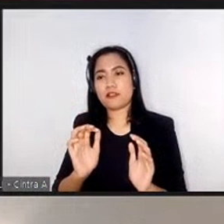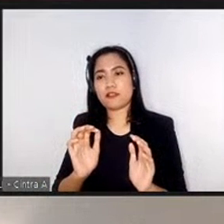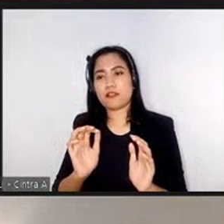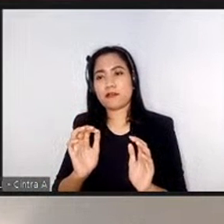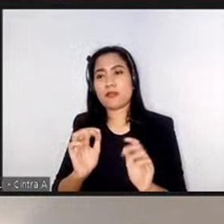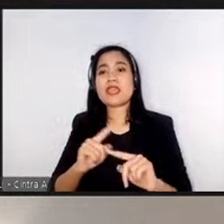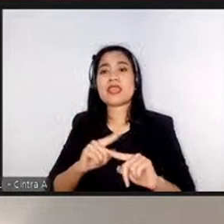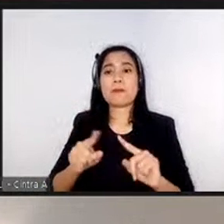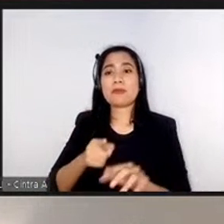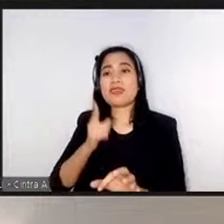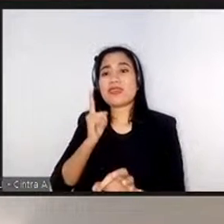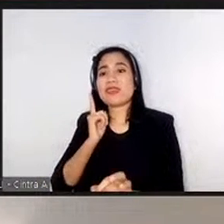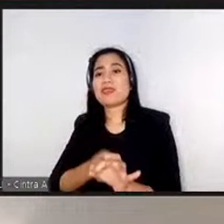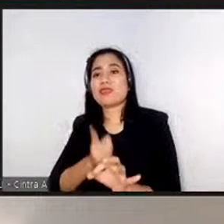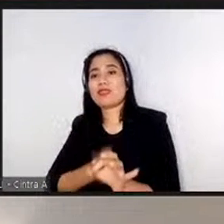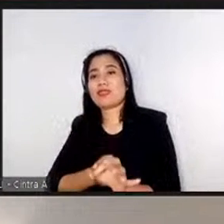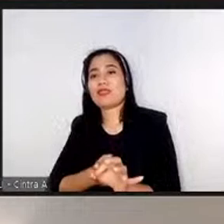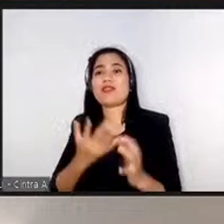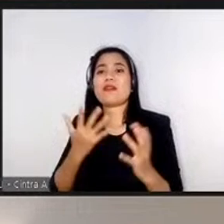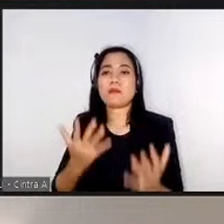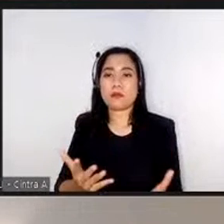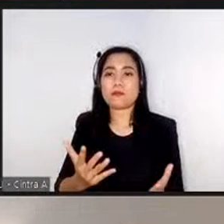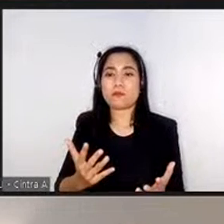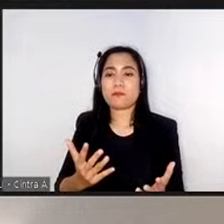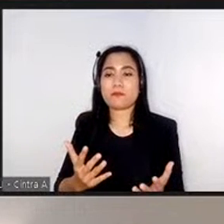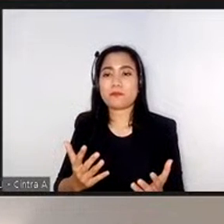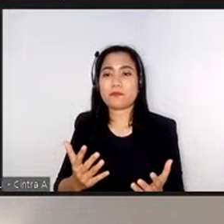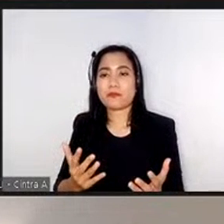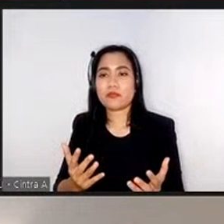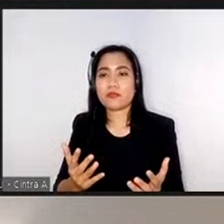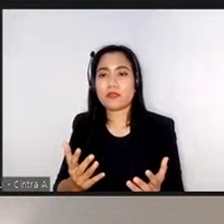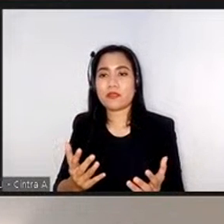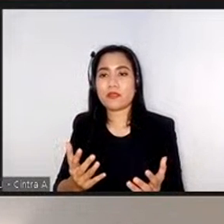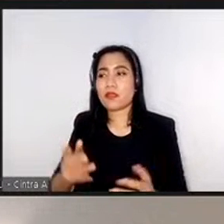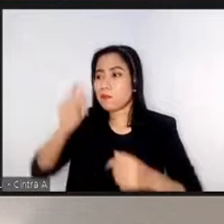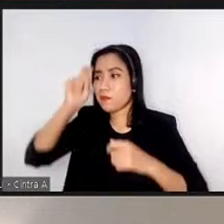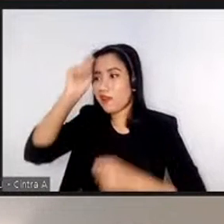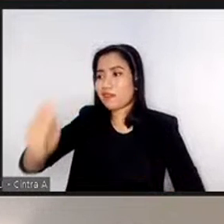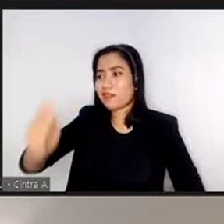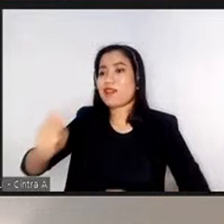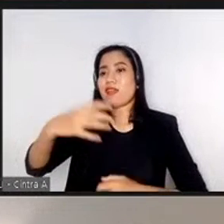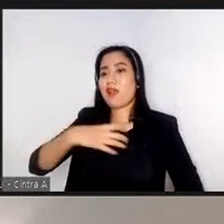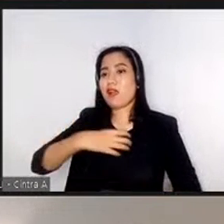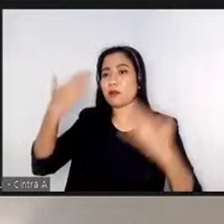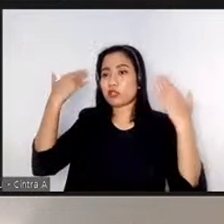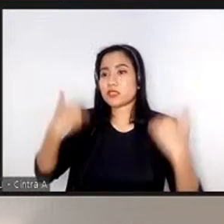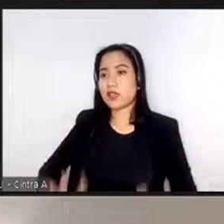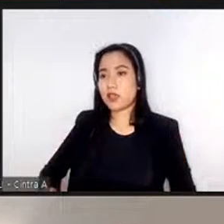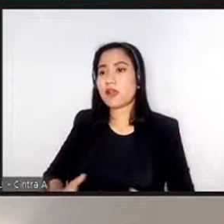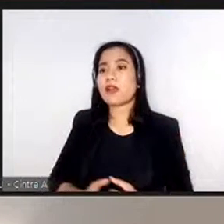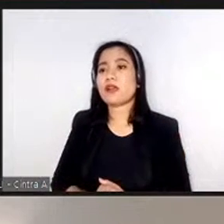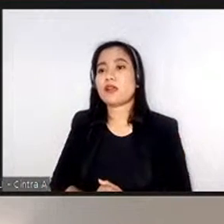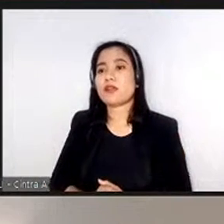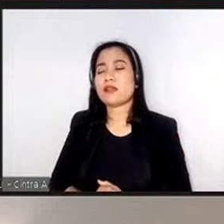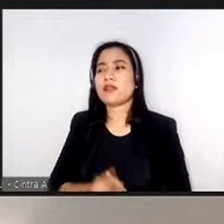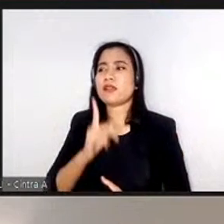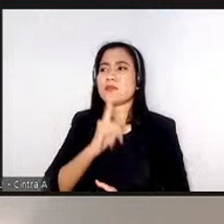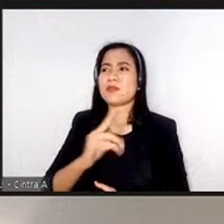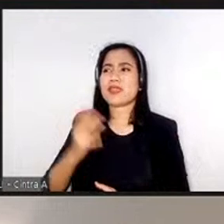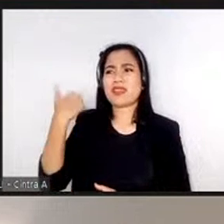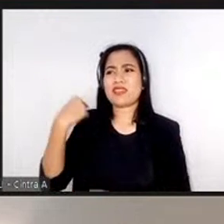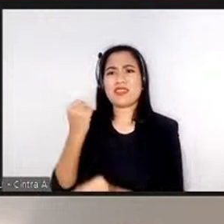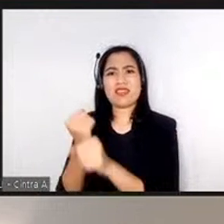intinya adalah menghargai hak asasi manusia seperti yang oleh